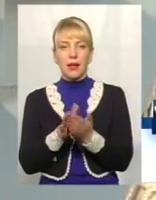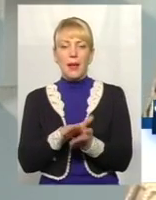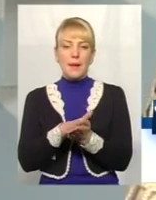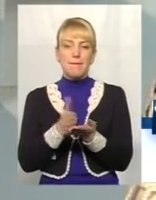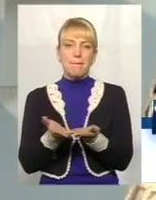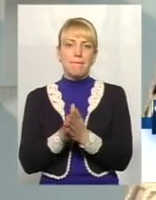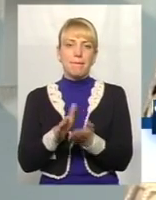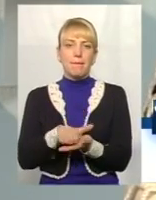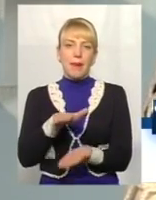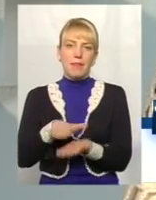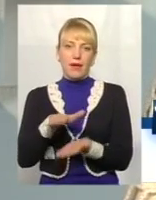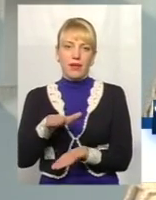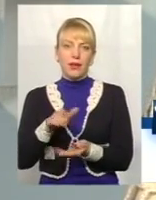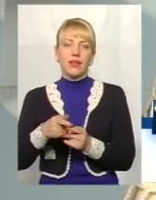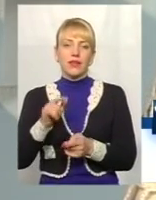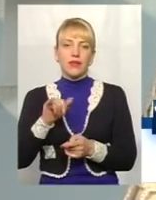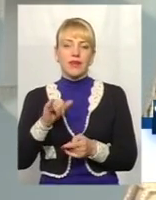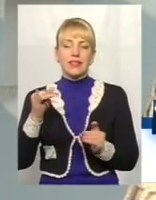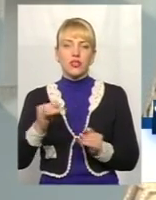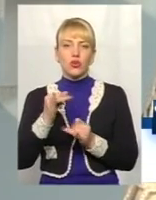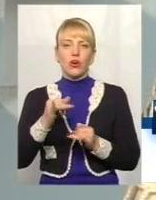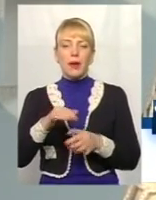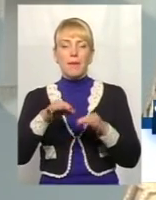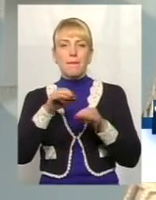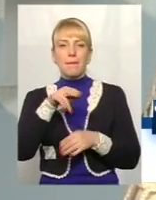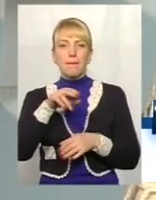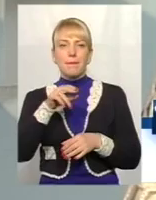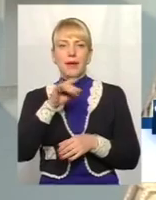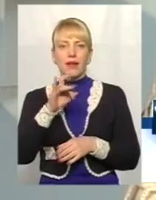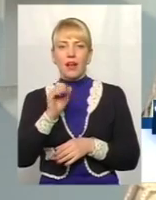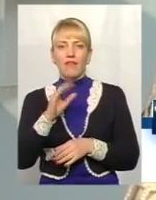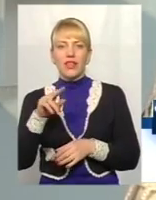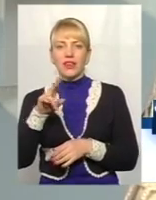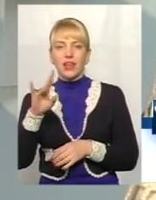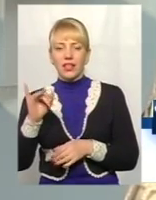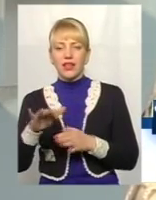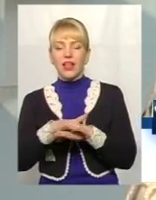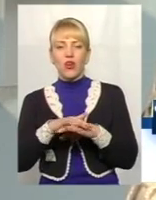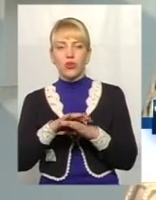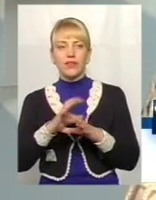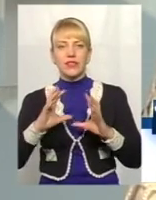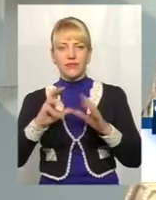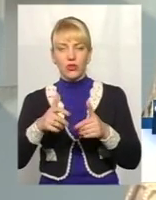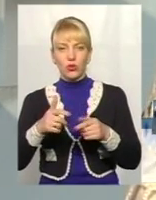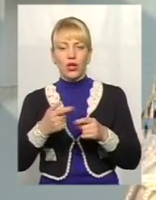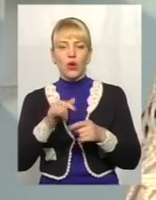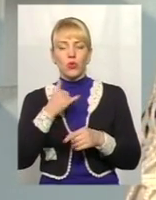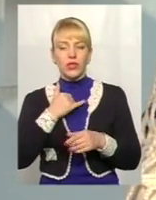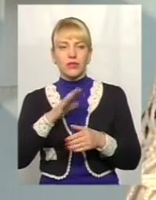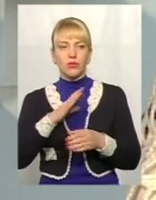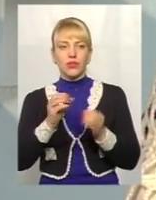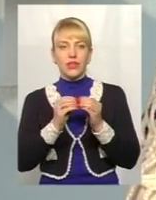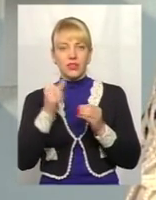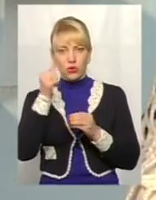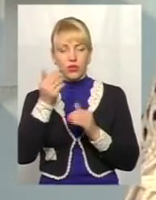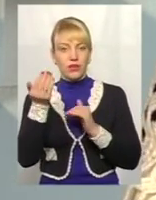її правильно назвати, з історіями праведників народів світу. Їх у нас було ще 10